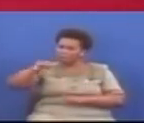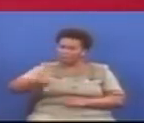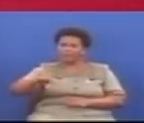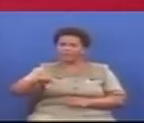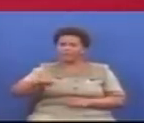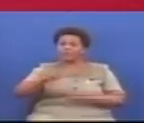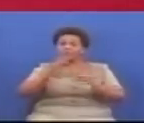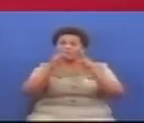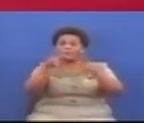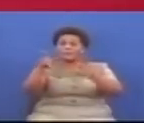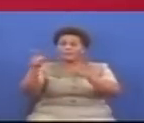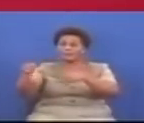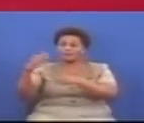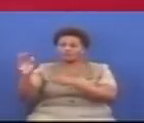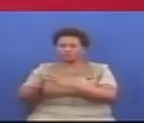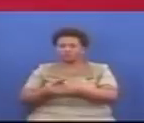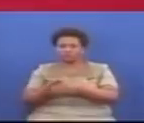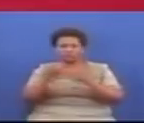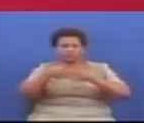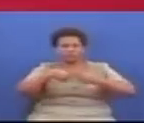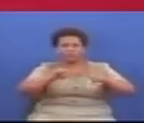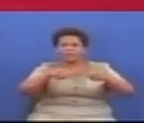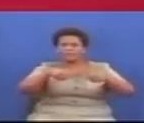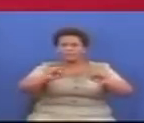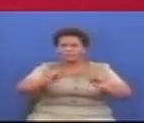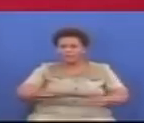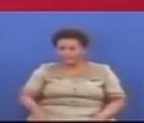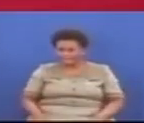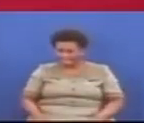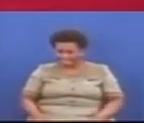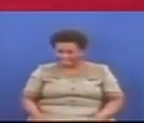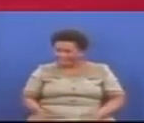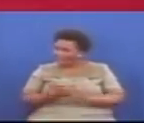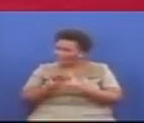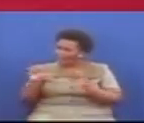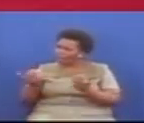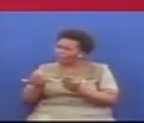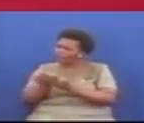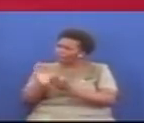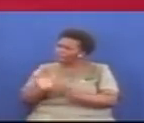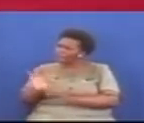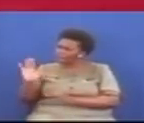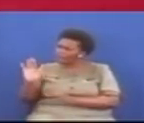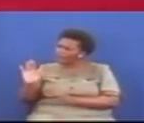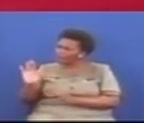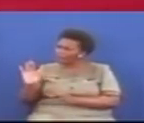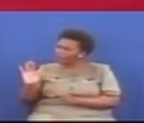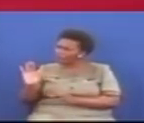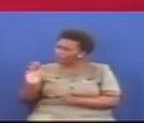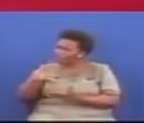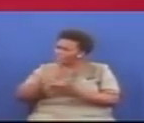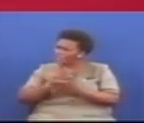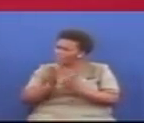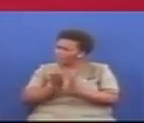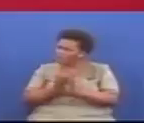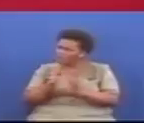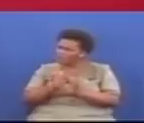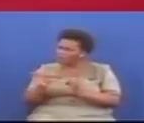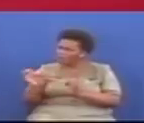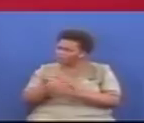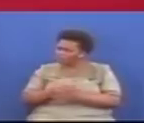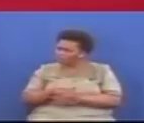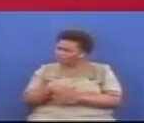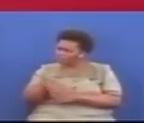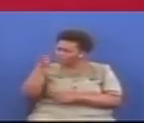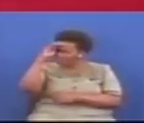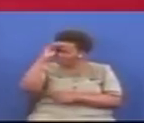za bodaboda. Sasa kuhusiana na hoja yake kwamba tuweke askari maalum, sisi tuna kitengo cha usalama barabarani